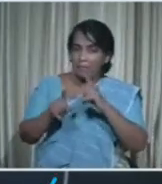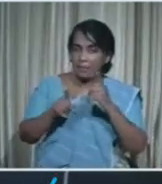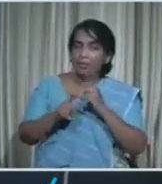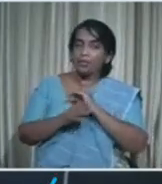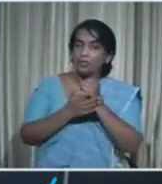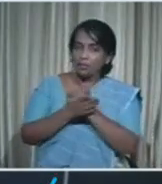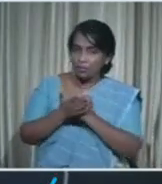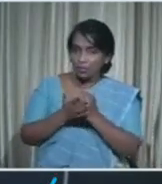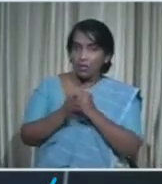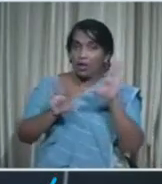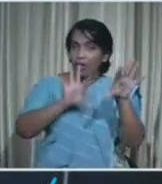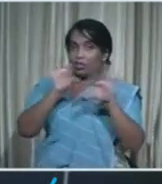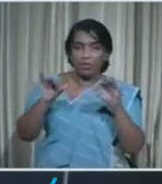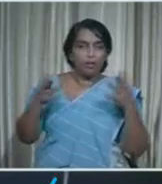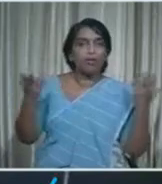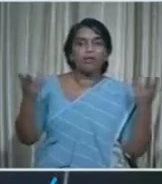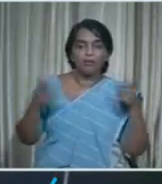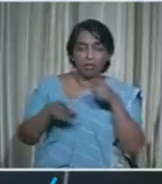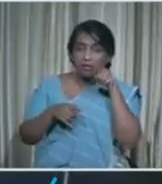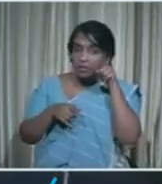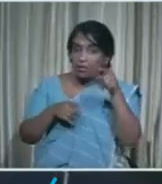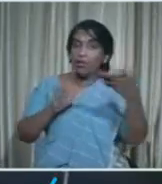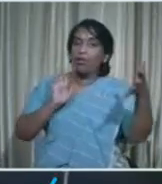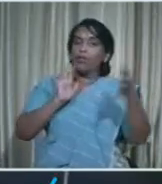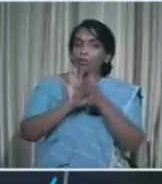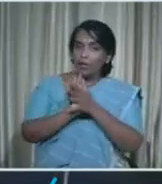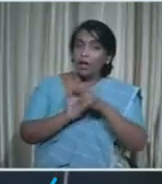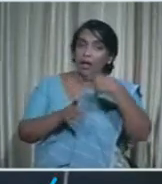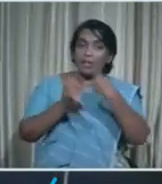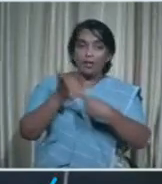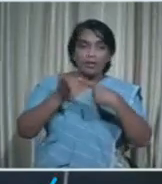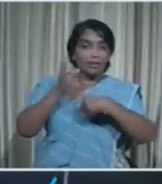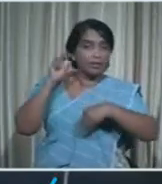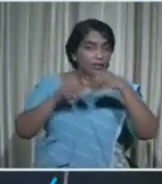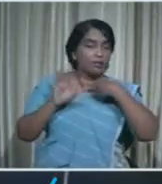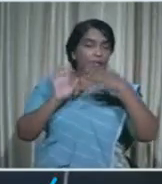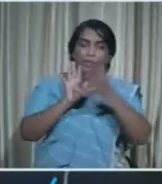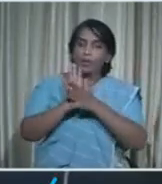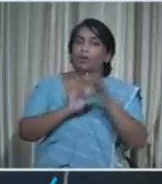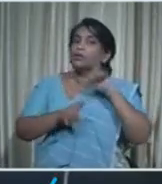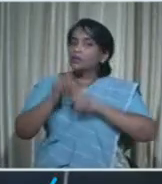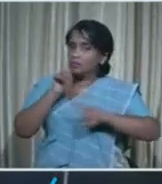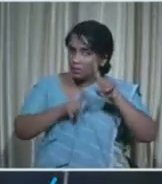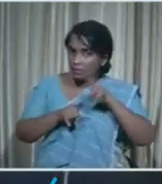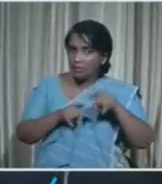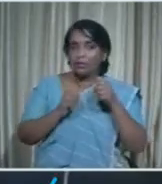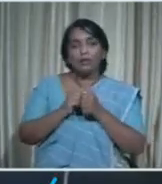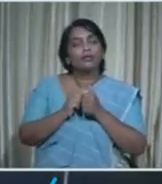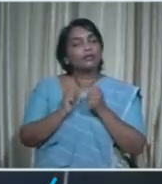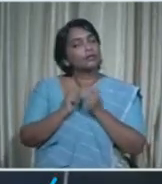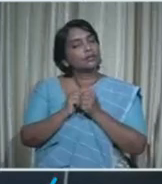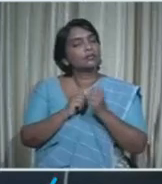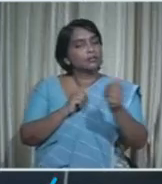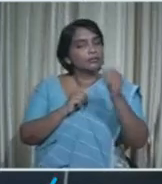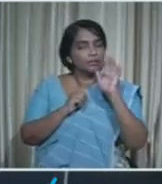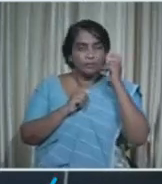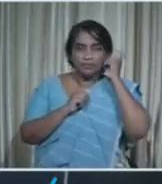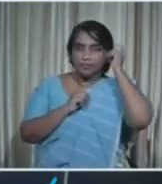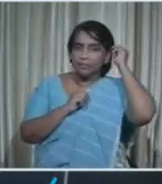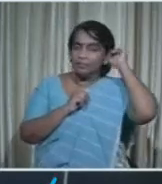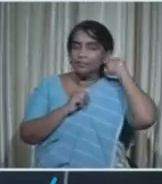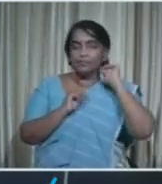එතුමා පත් නොකර ඉන්නේ. ඒ ඔබතුමාලත් දෙක්කත් අනිකුත් දේශපාලන පක්ෂ එක්කත් සාකච්ඡා කළා ඒ ගතියුතු ක්‍රියාමාර්ග ගන්න. මොකද